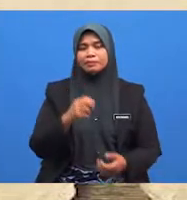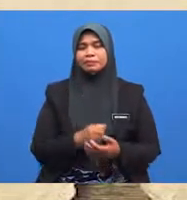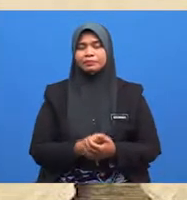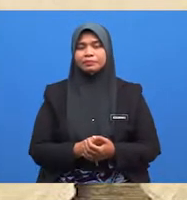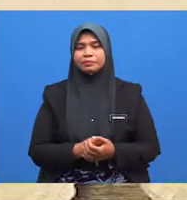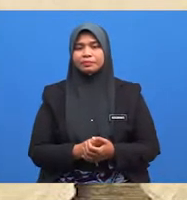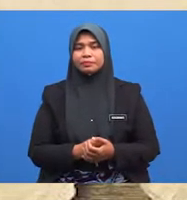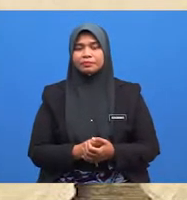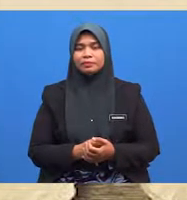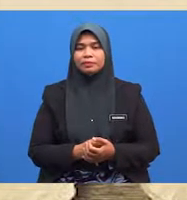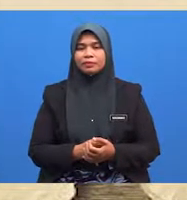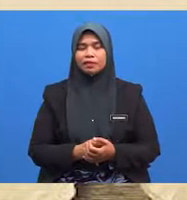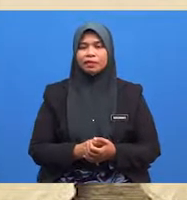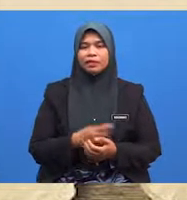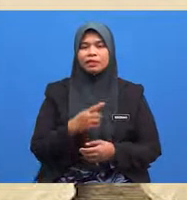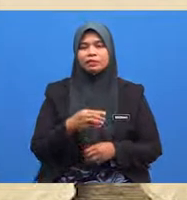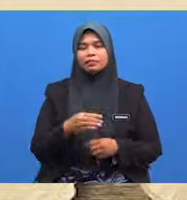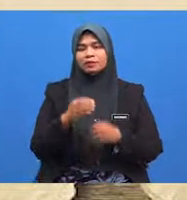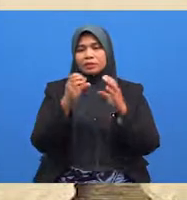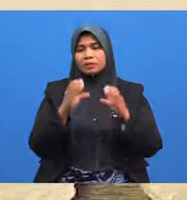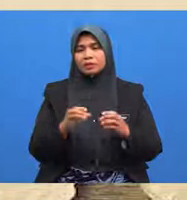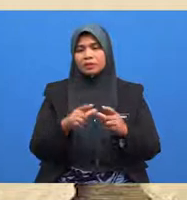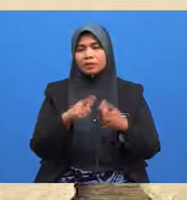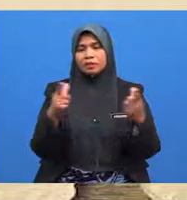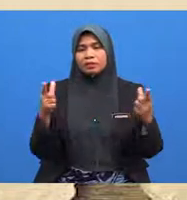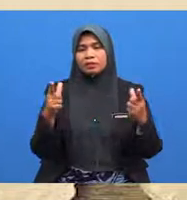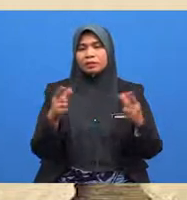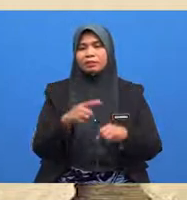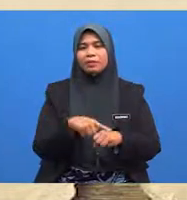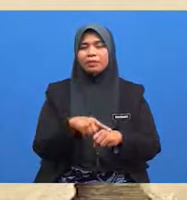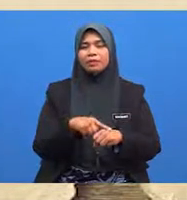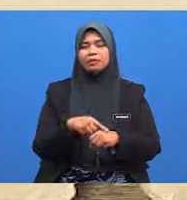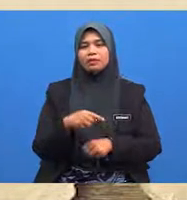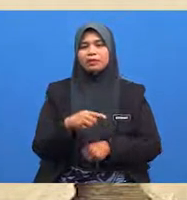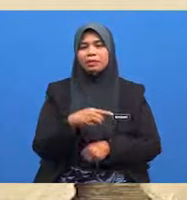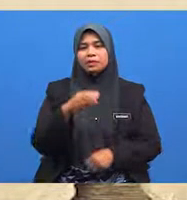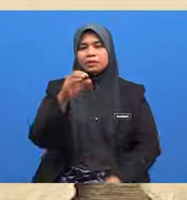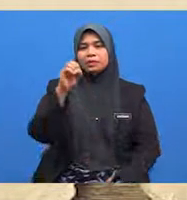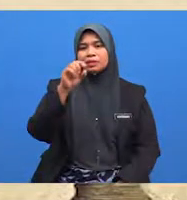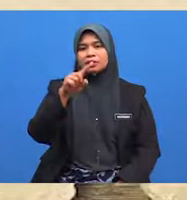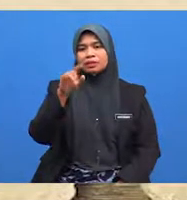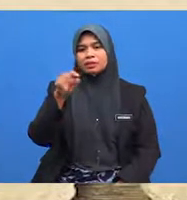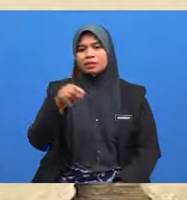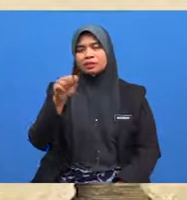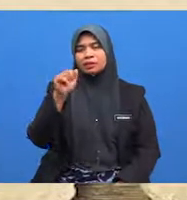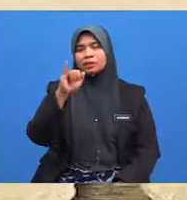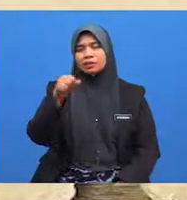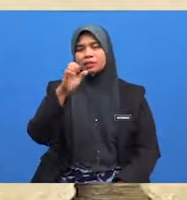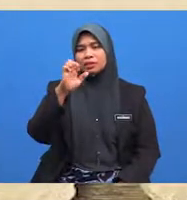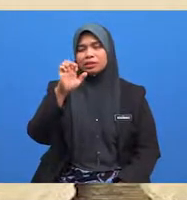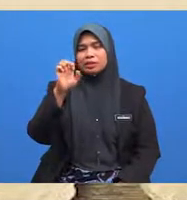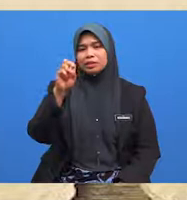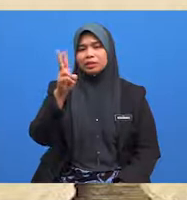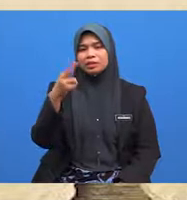Fasa penggunaan marmar sebagai bahan binaan dalam seni bina impian Mughal pula dikesan